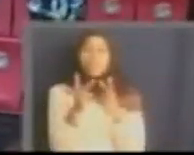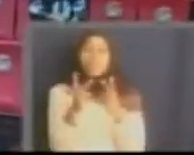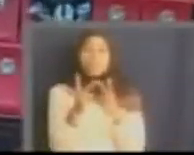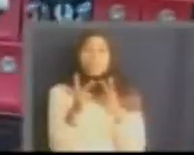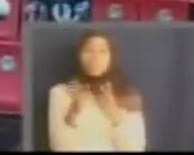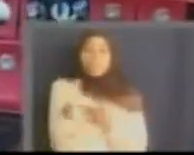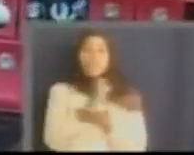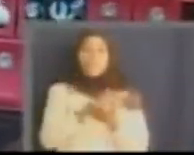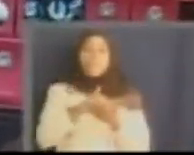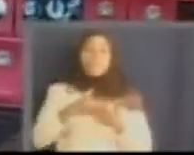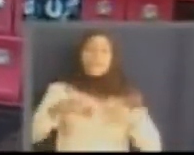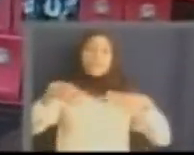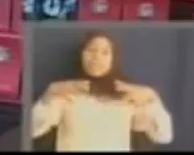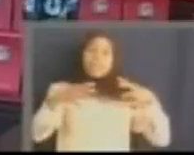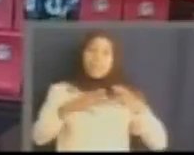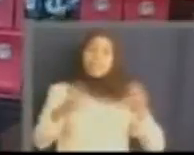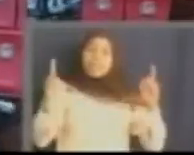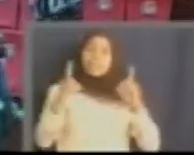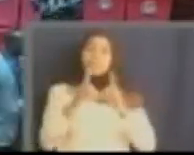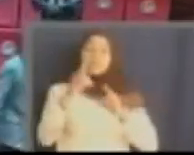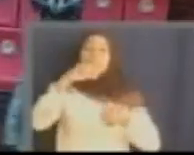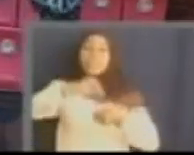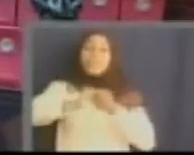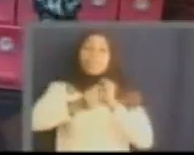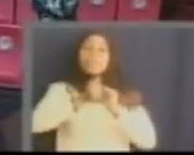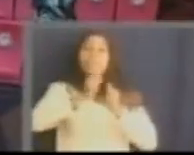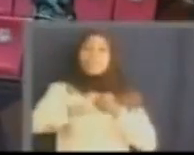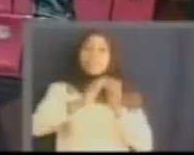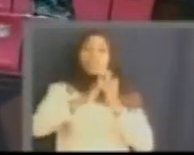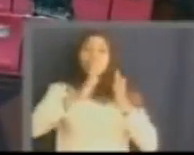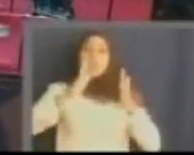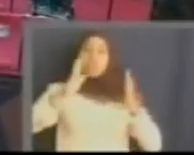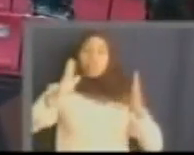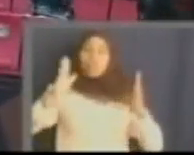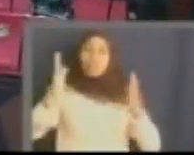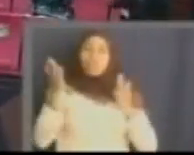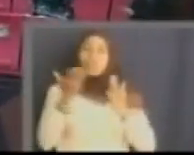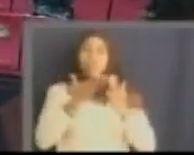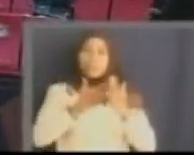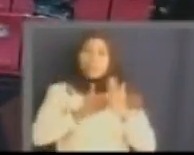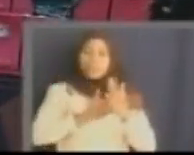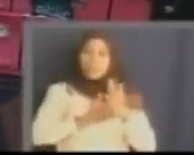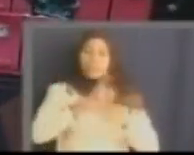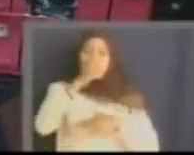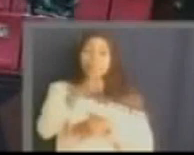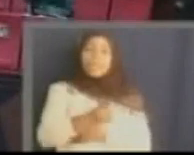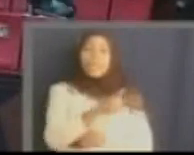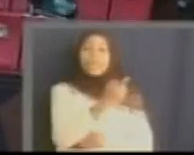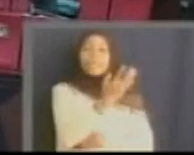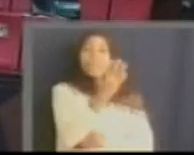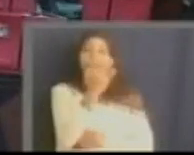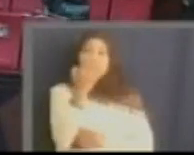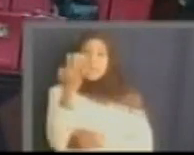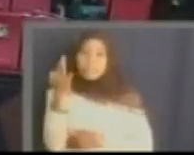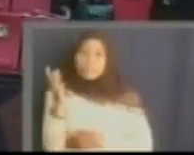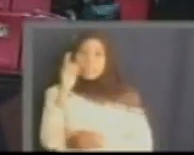baadhi ya kamati zimekutana na changamoto kubwa za akidi, akidi ile ikiwa inaleta utata kama